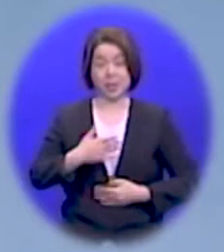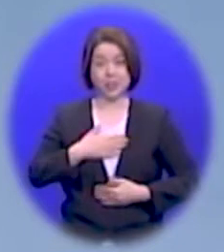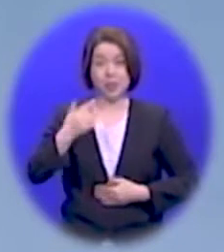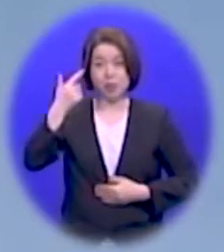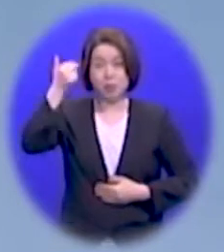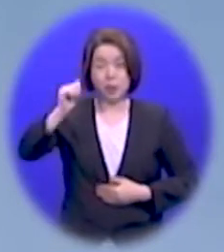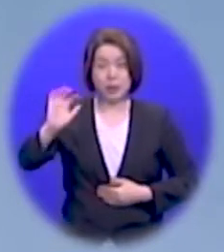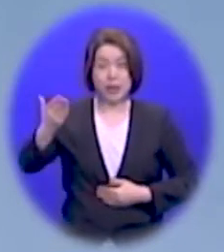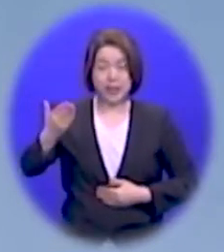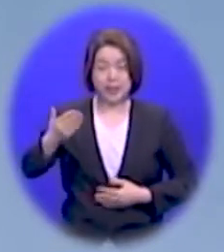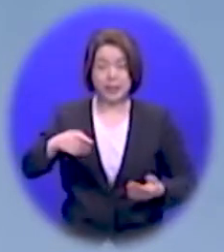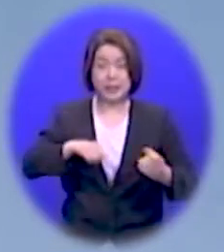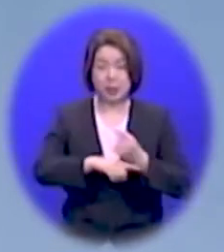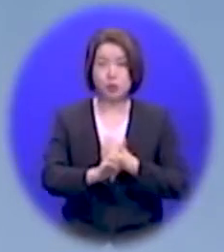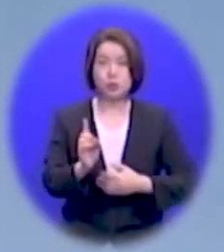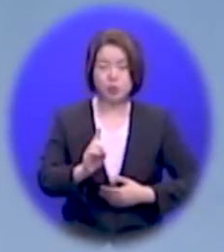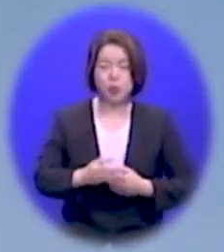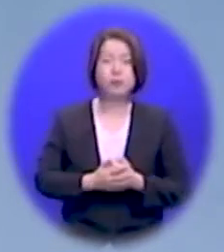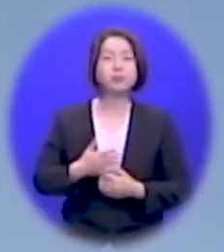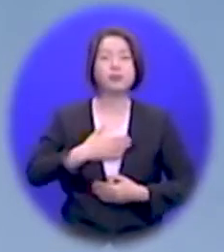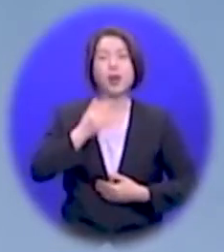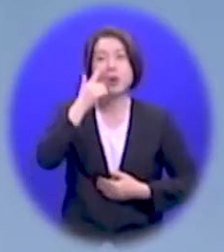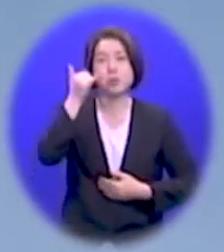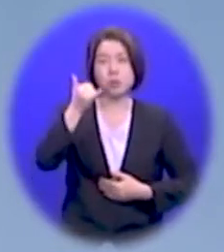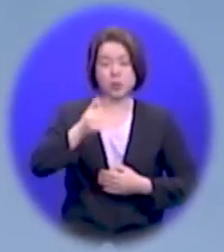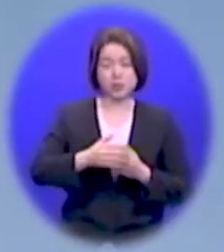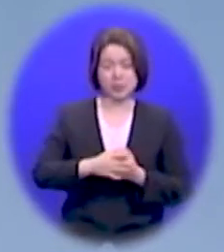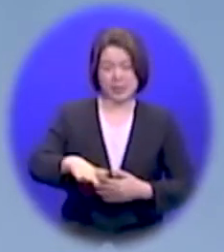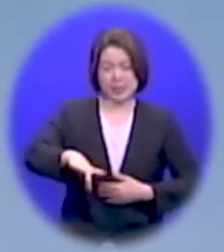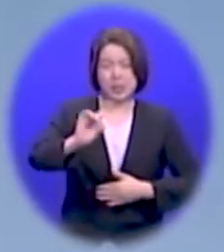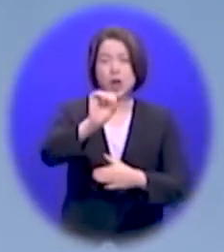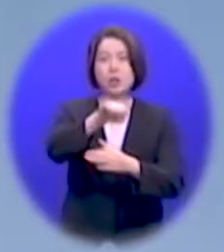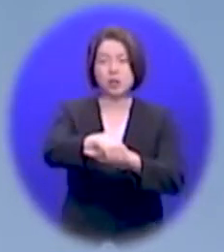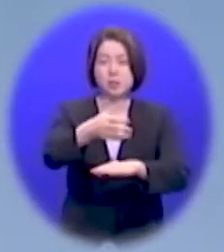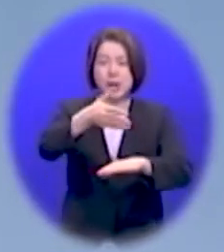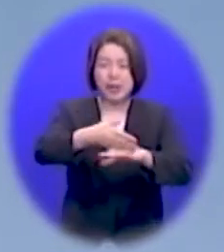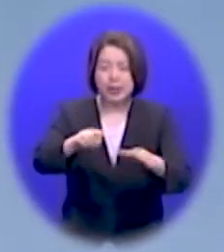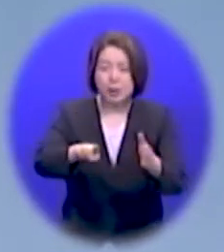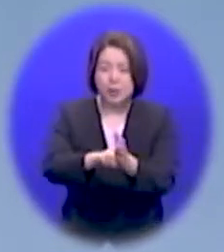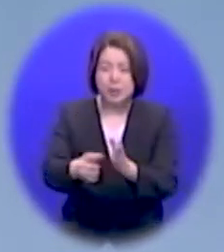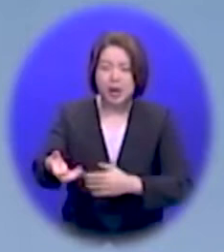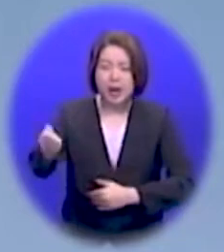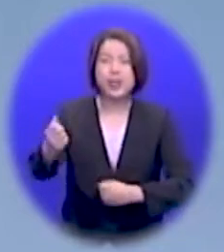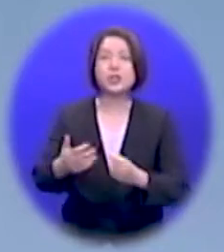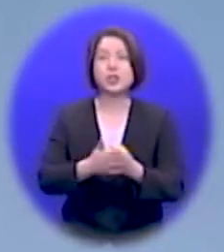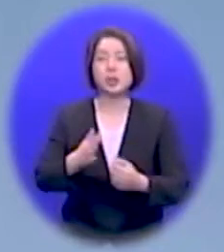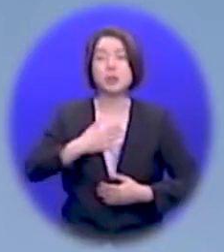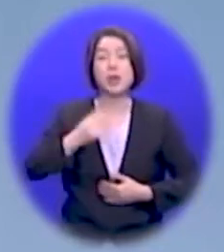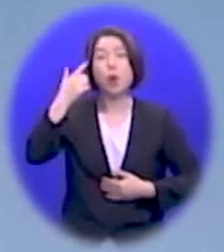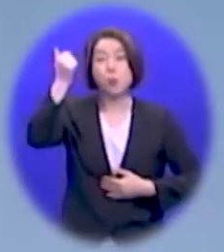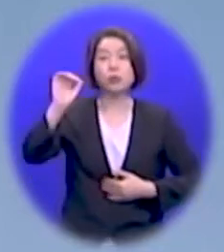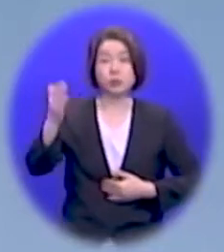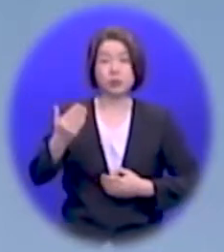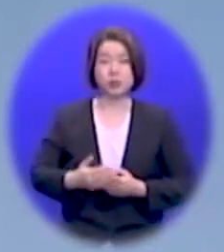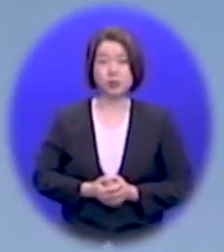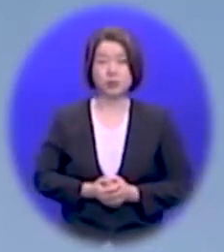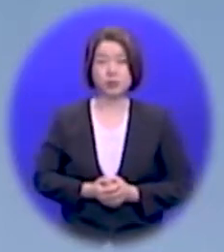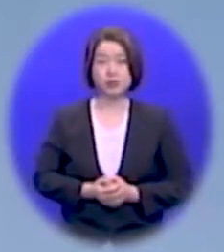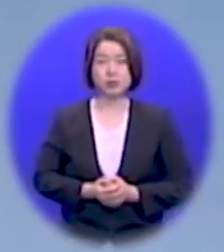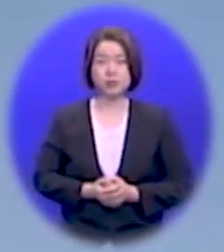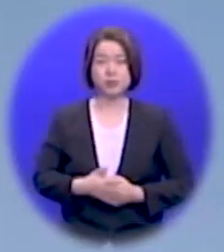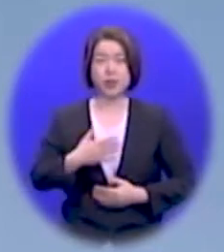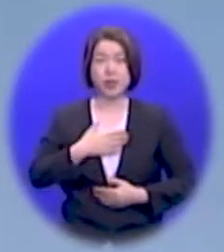것은 저의 부모님이 첫 열매 감사 신앙을 가졌기 때문에 제가 목사가 되었습니다